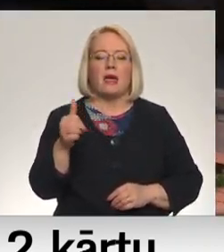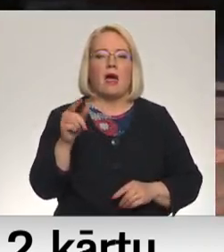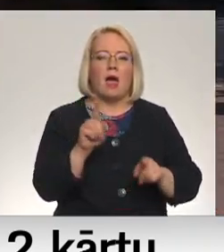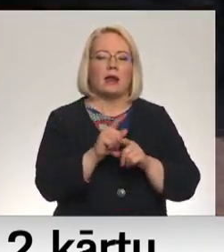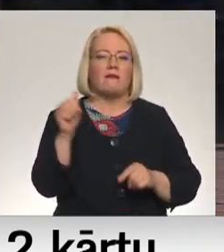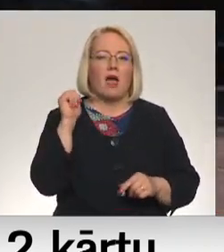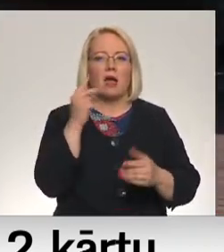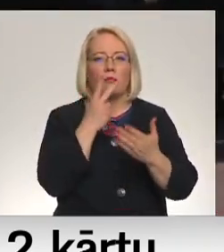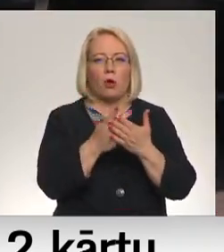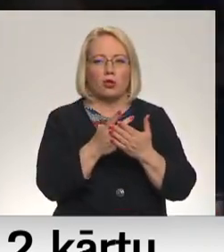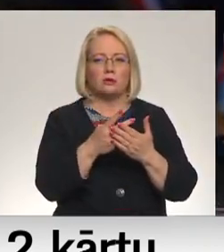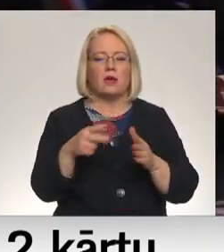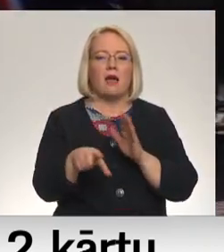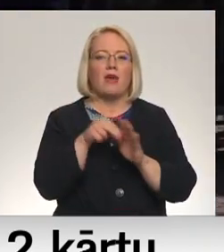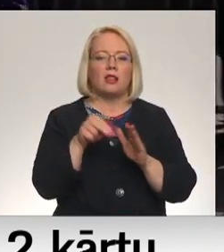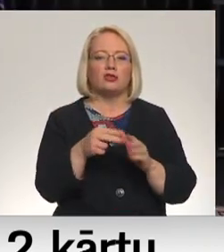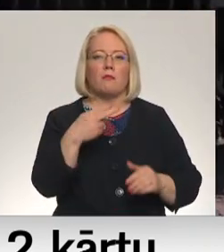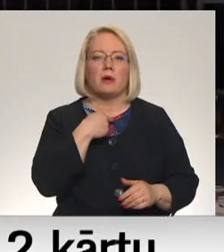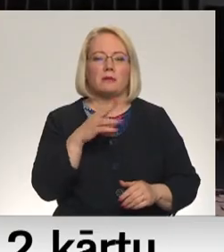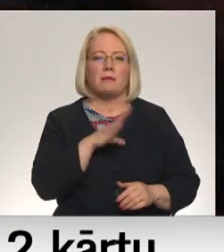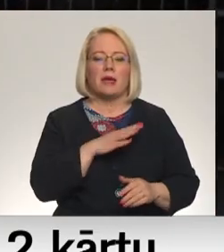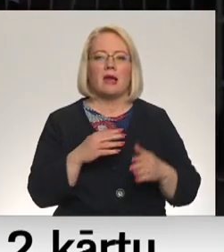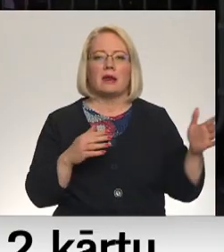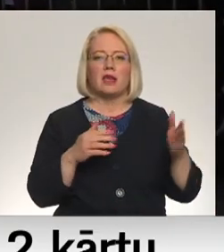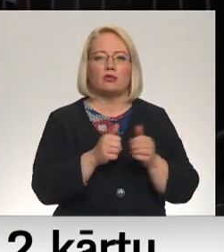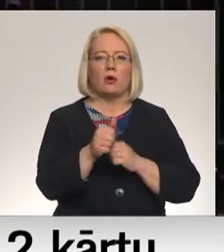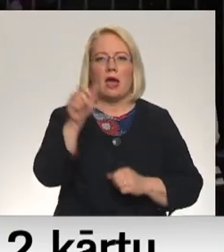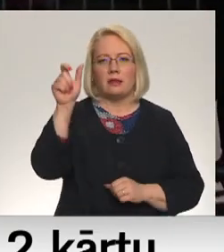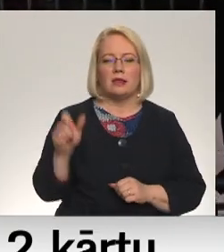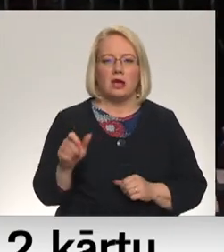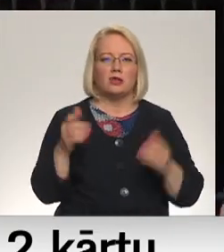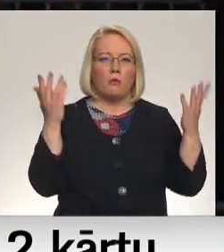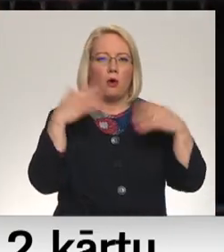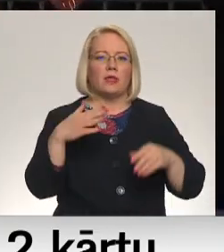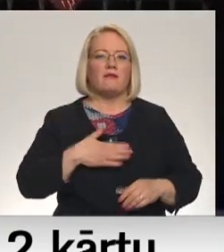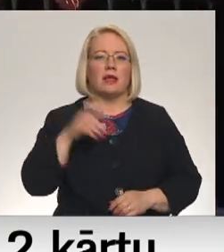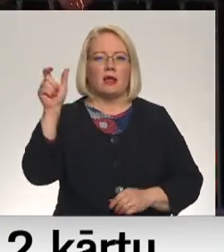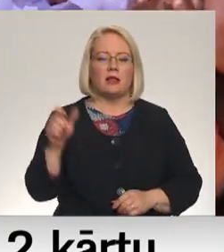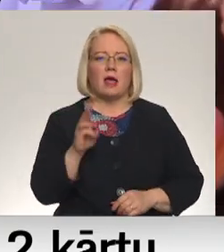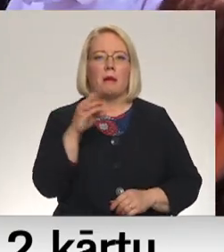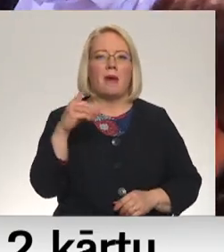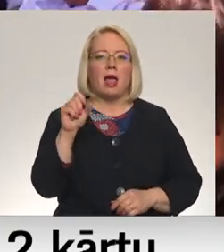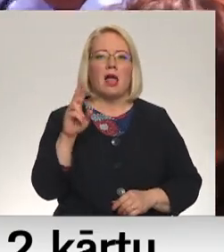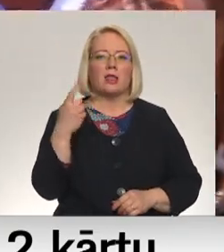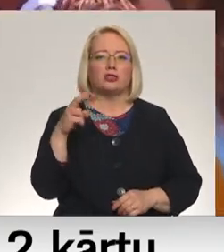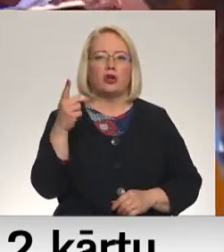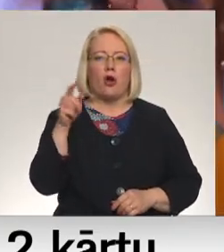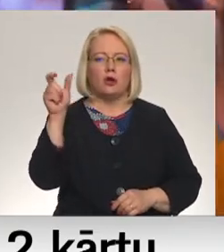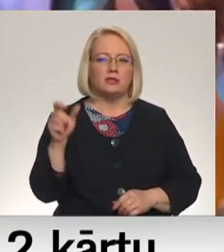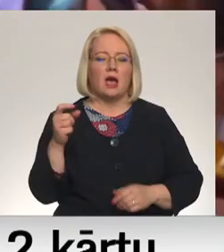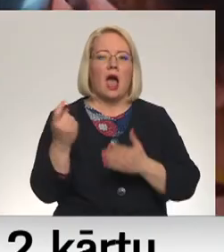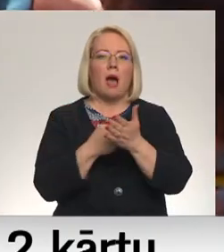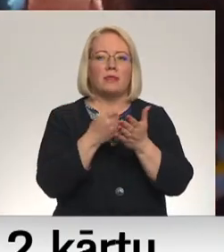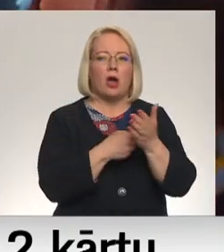prognozējām, tad vēlēšanu pārsteigums bija kreiso kandidāts, politikas veterāns Jean-Luc Mélenchon. Viņam aptaujas pirms